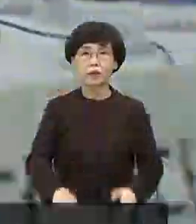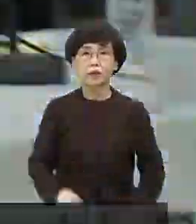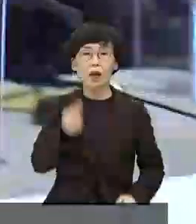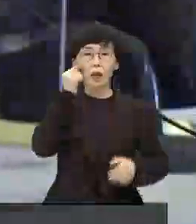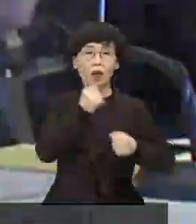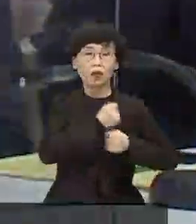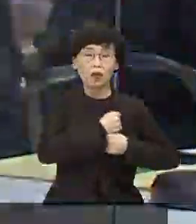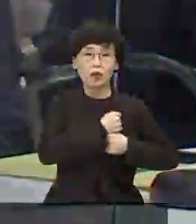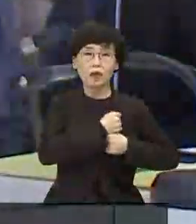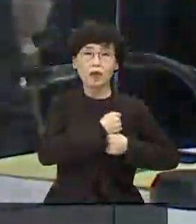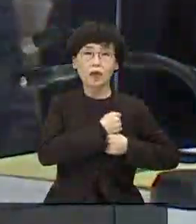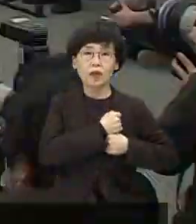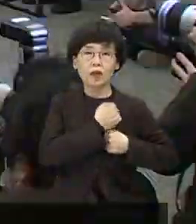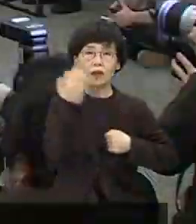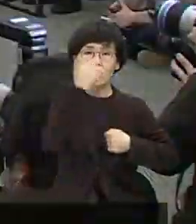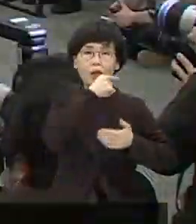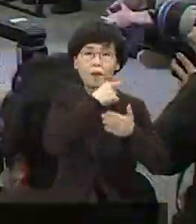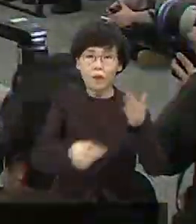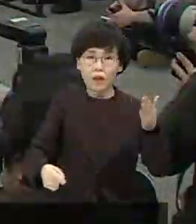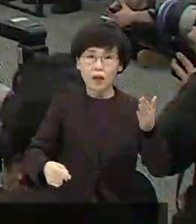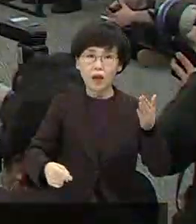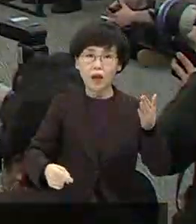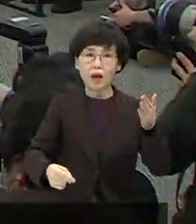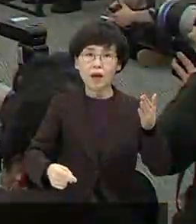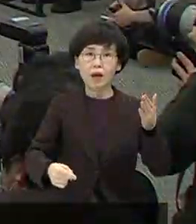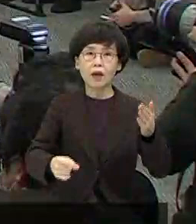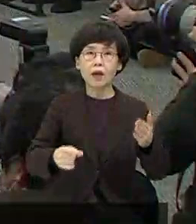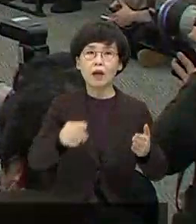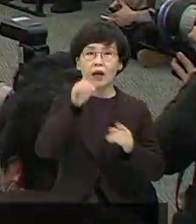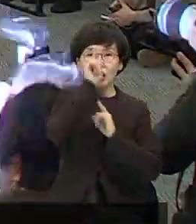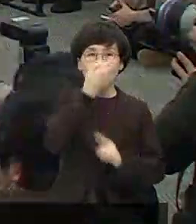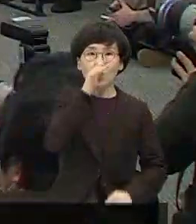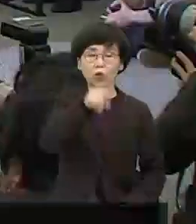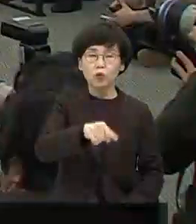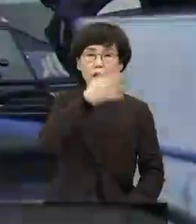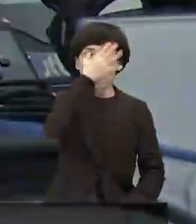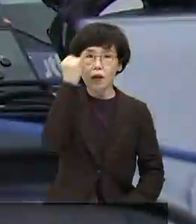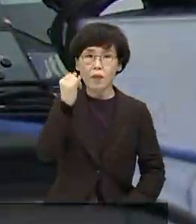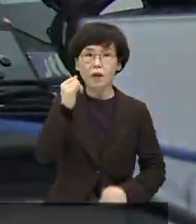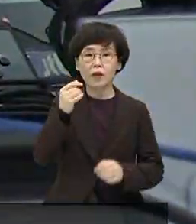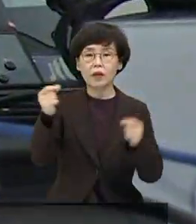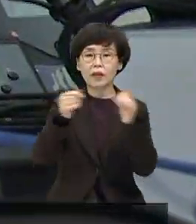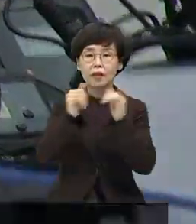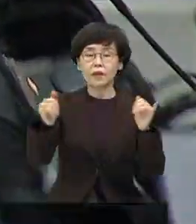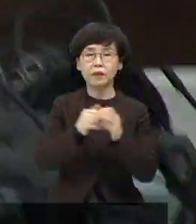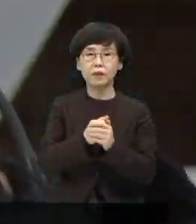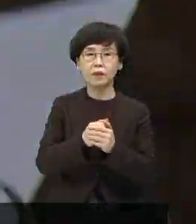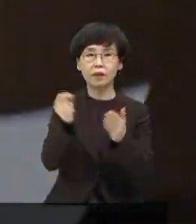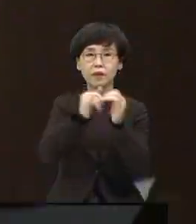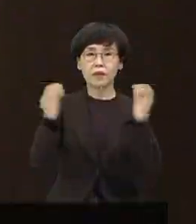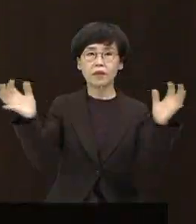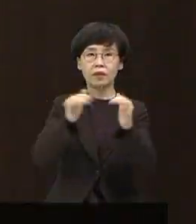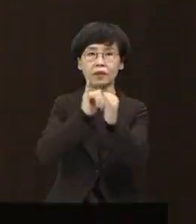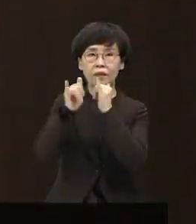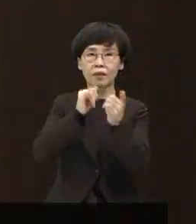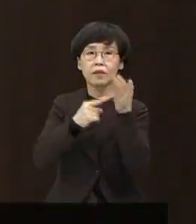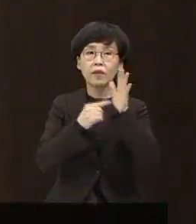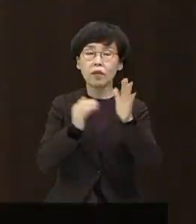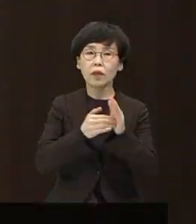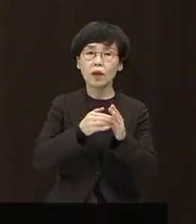일본군 위안부 피해자인 이용수 할머니는 기자회견에 직접 나섰습니다. 이 할머니는 위안부 문제에